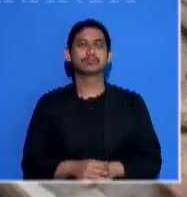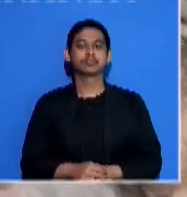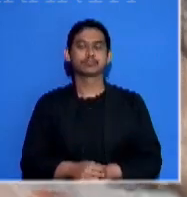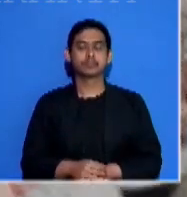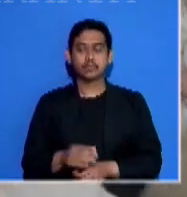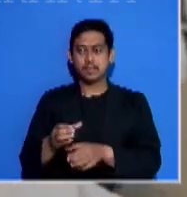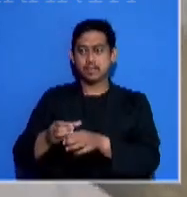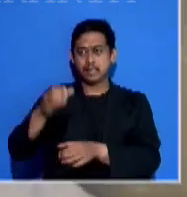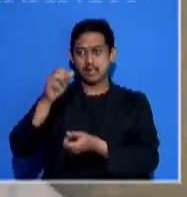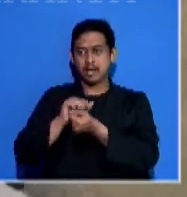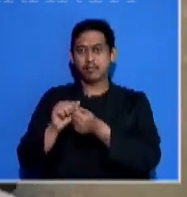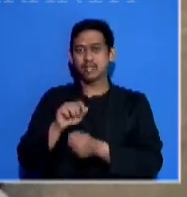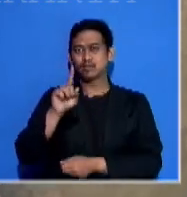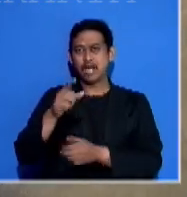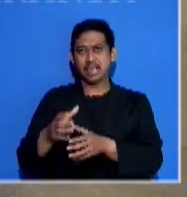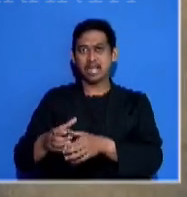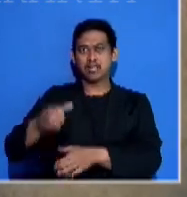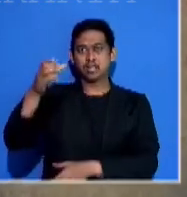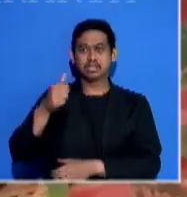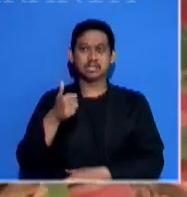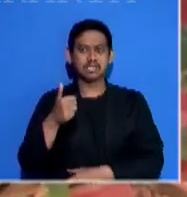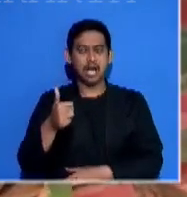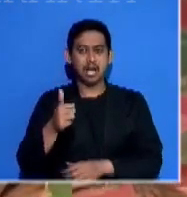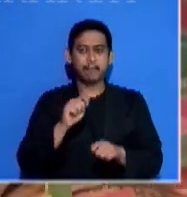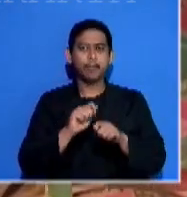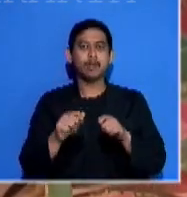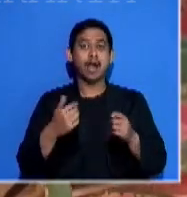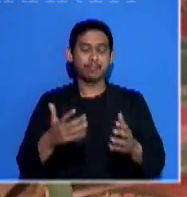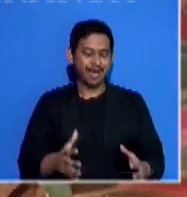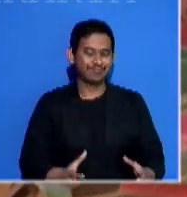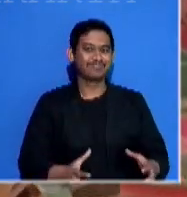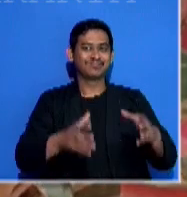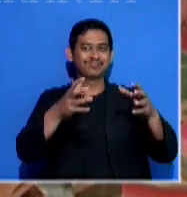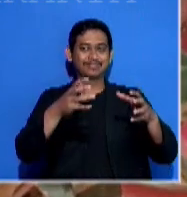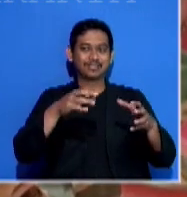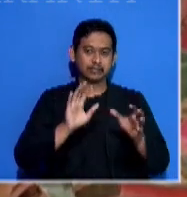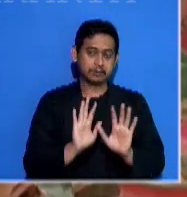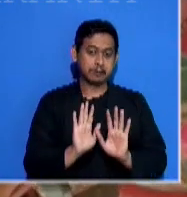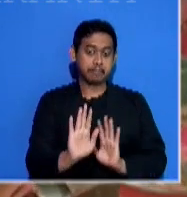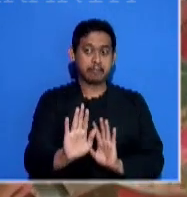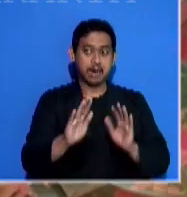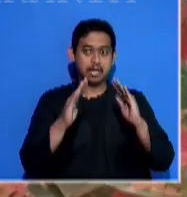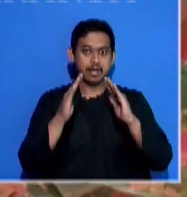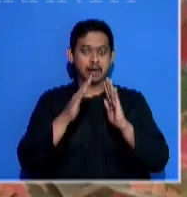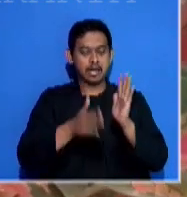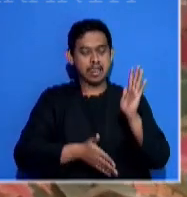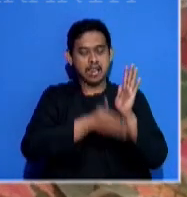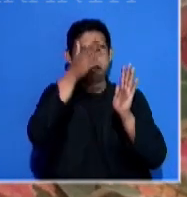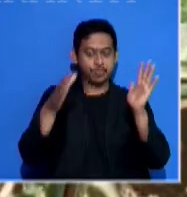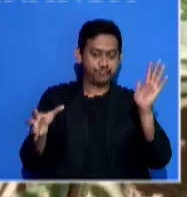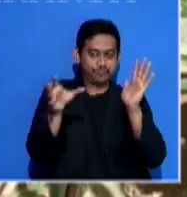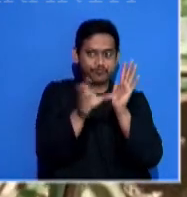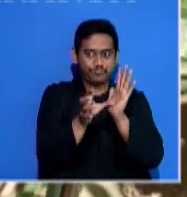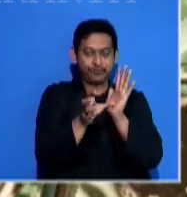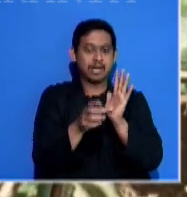setunggal liter menika saged dipun dadosaken pot ingkang dipun papanaken wonten ing tembok menapa dening pager. Sawetawis kangge gendul